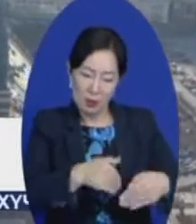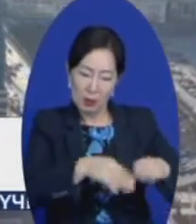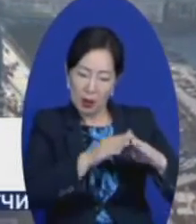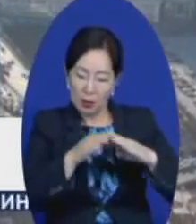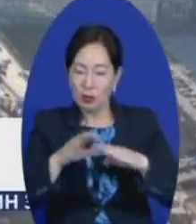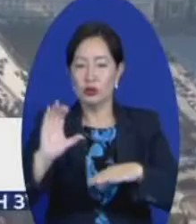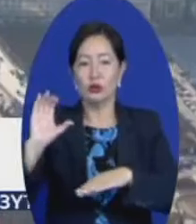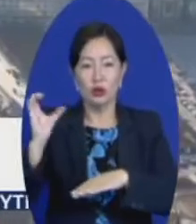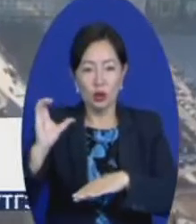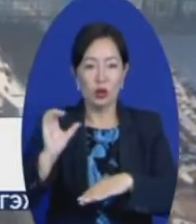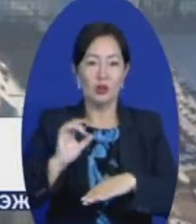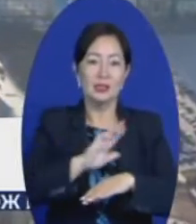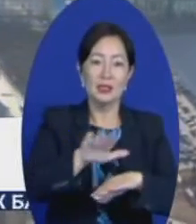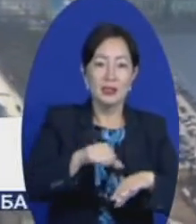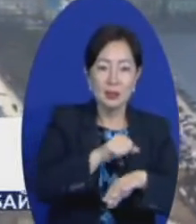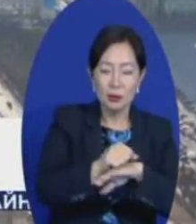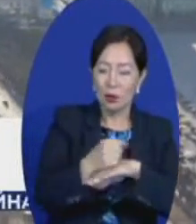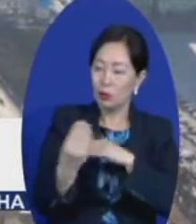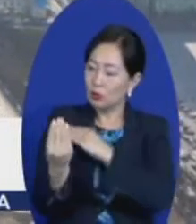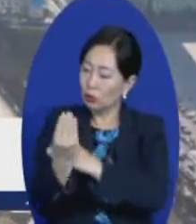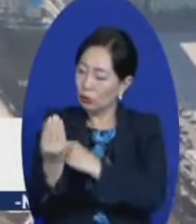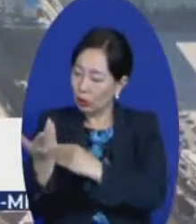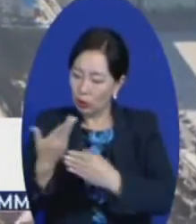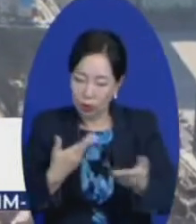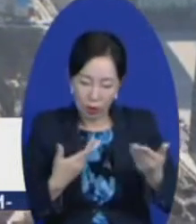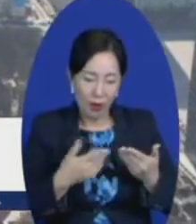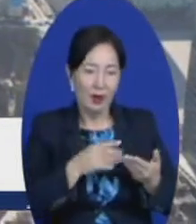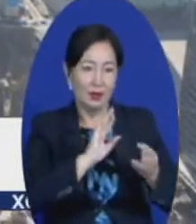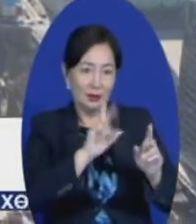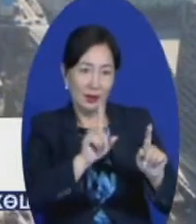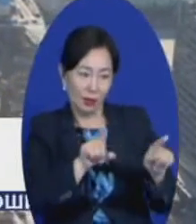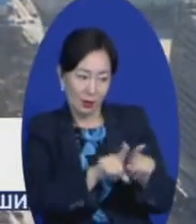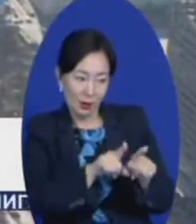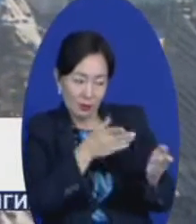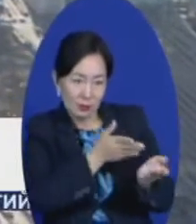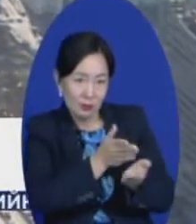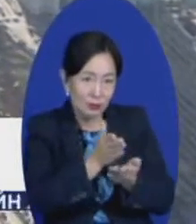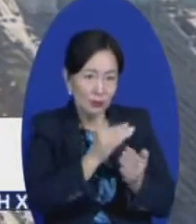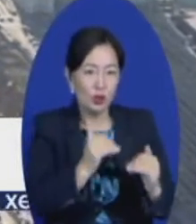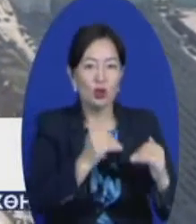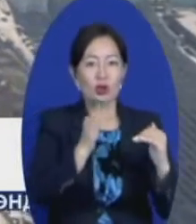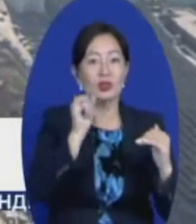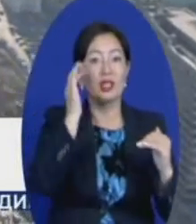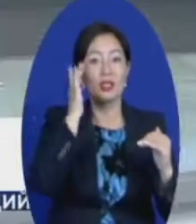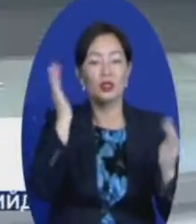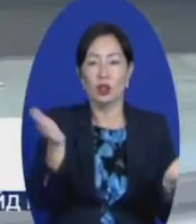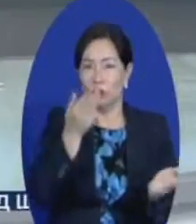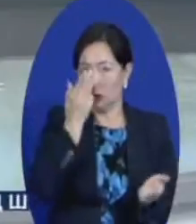Солонгос, Сингапур зэрэг улсаас зөвлөгөө авч тэдний загвараар хотын хөгжлийг тодорхойлж байна.